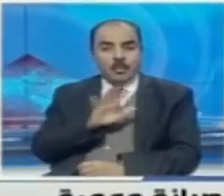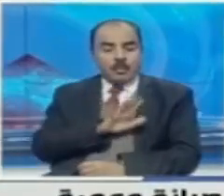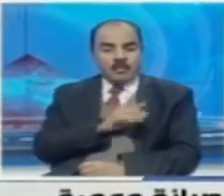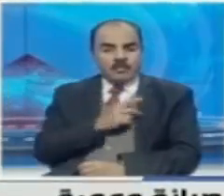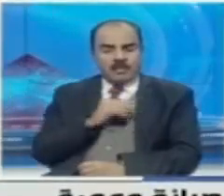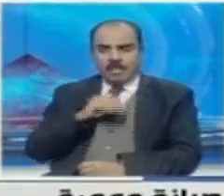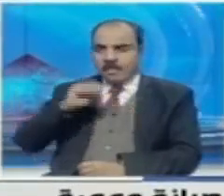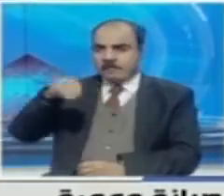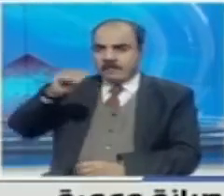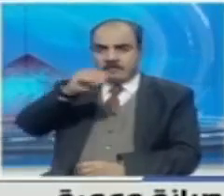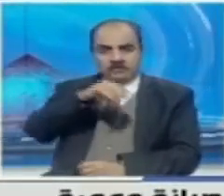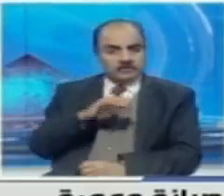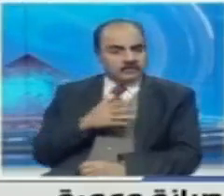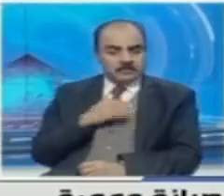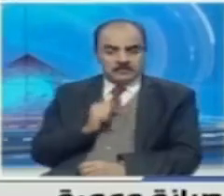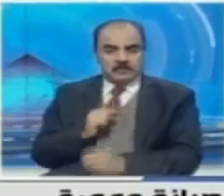في أكثر من